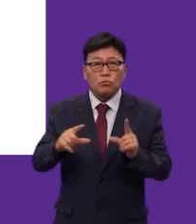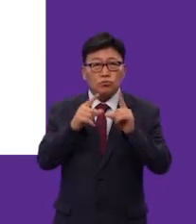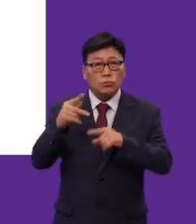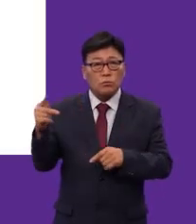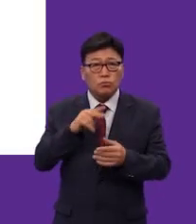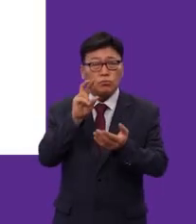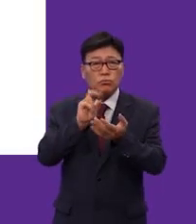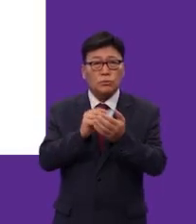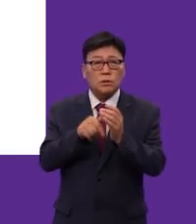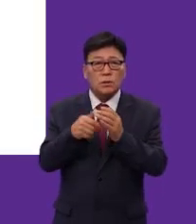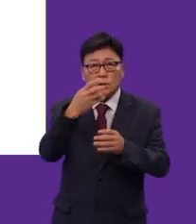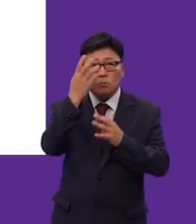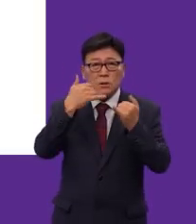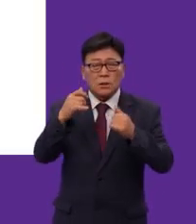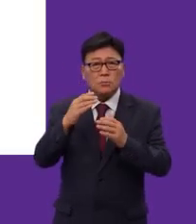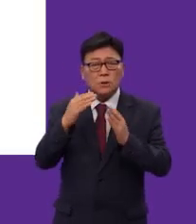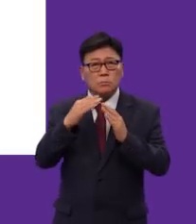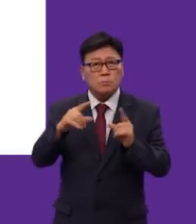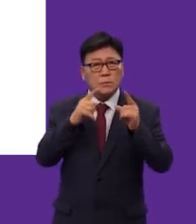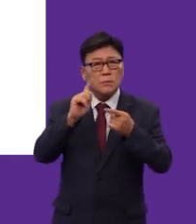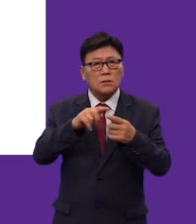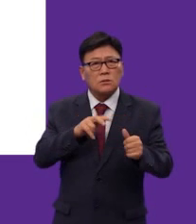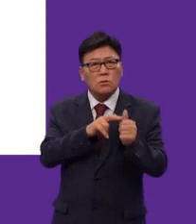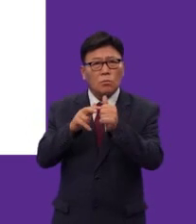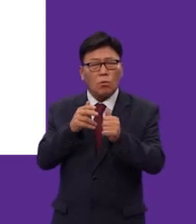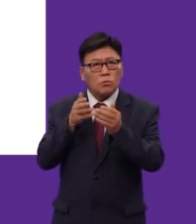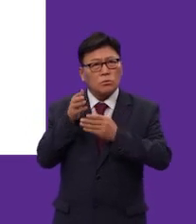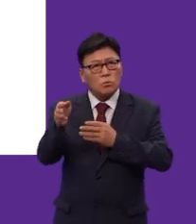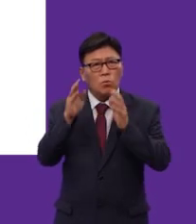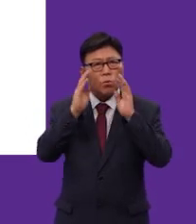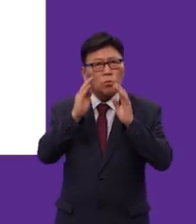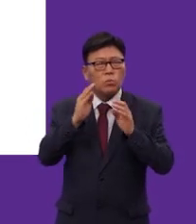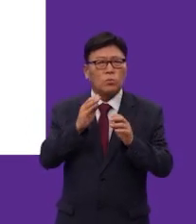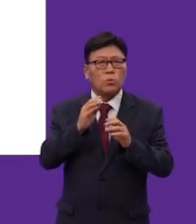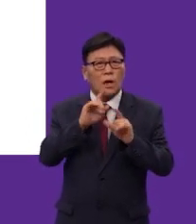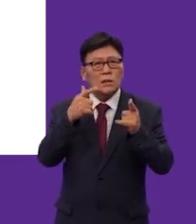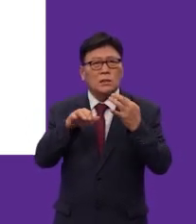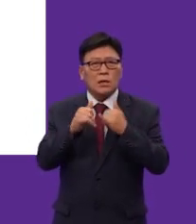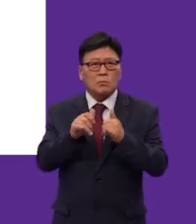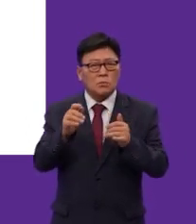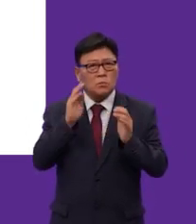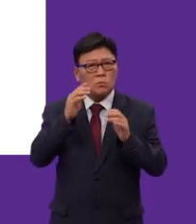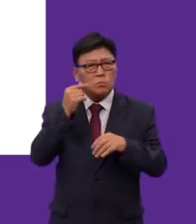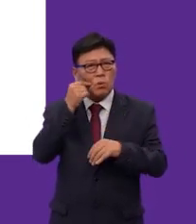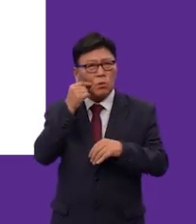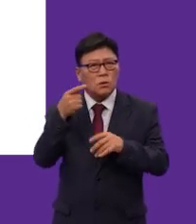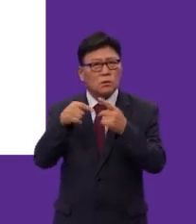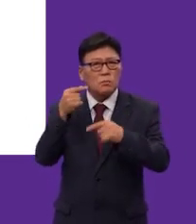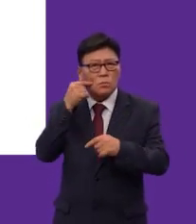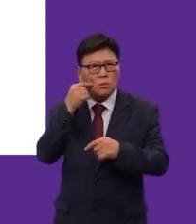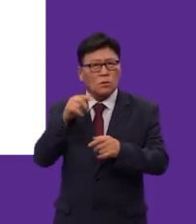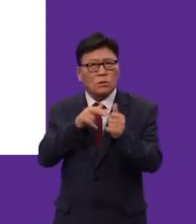편에서는 청년이 주거에 대한 정보가 전문적으로 공부하거나 학습하지 않으면 좀 뒤떨어질 수밖에 없기